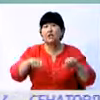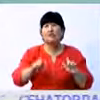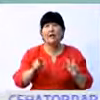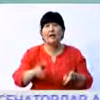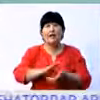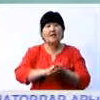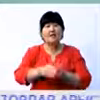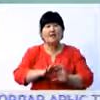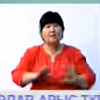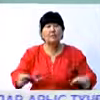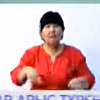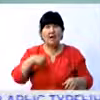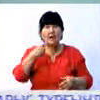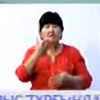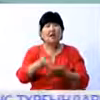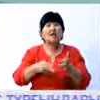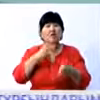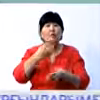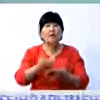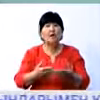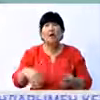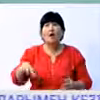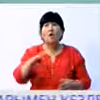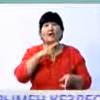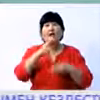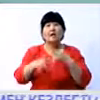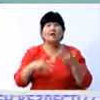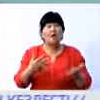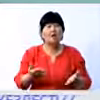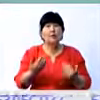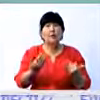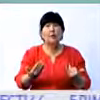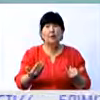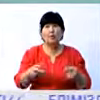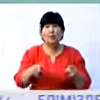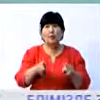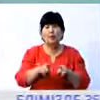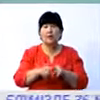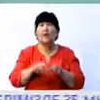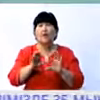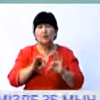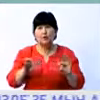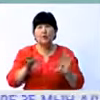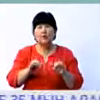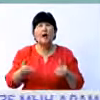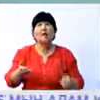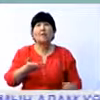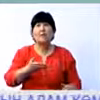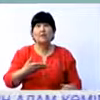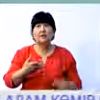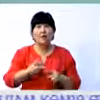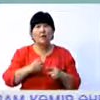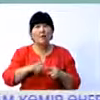келіспейтіндігі туралы шағымдарын білдірді. Барлық шағымдарға оның заң талаптары түсіндірілді. Біздерге